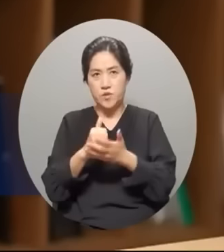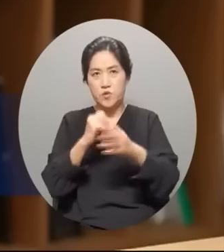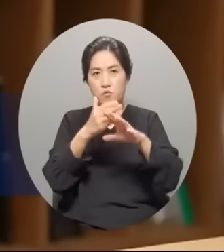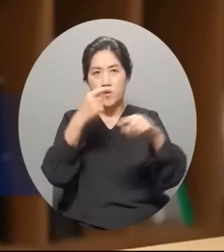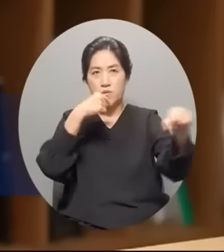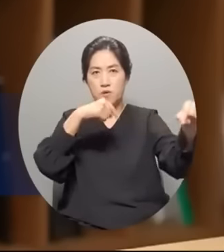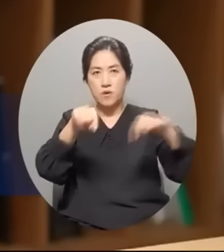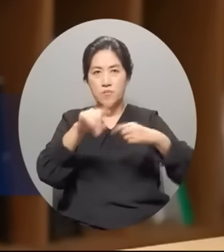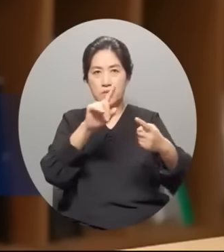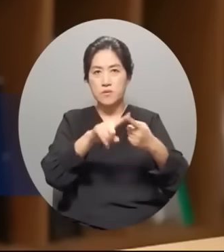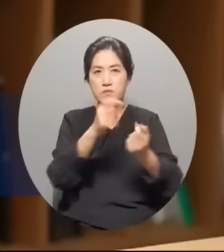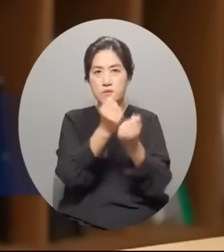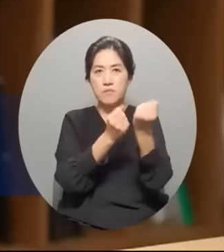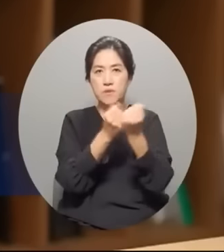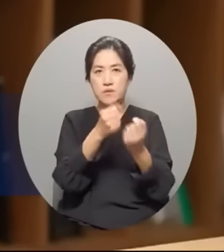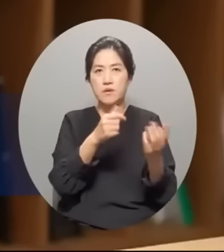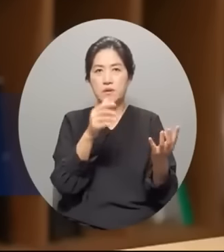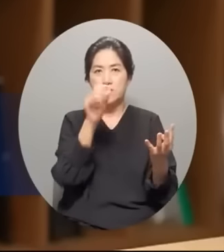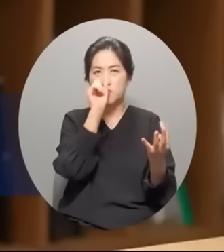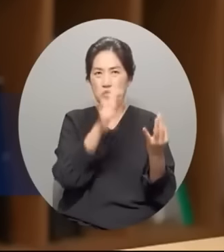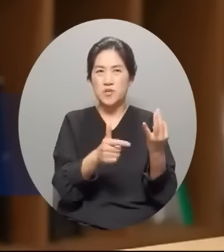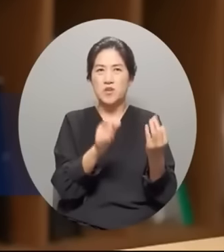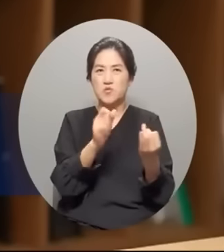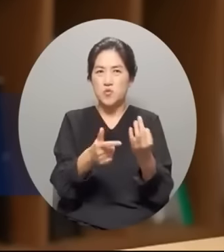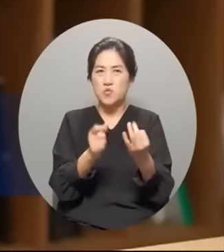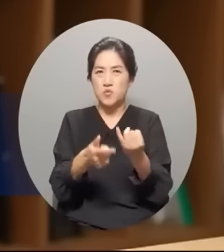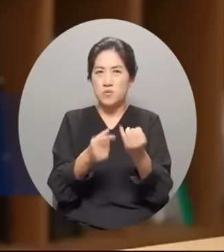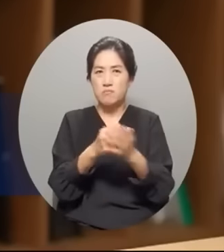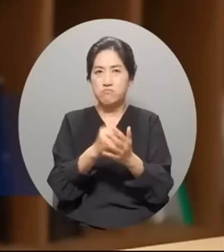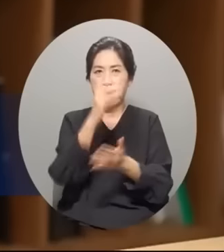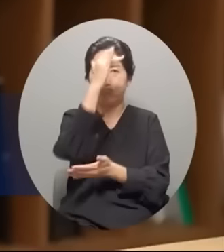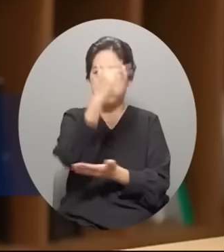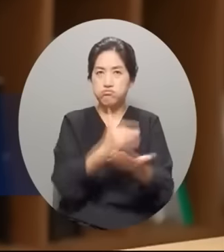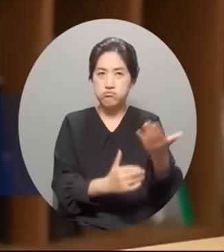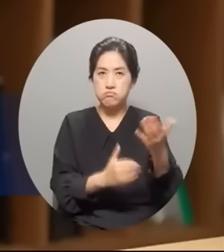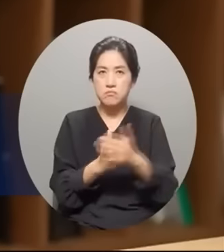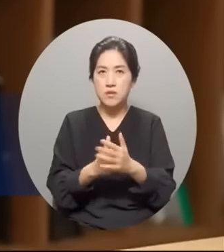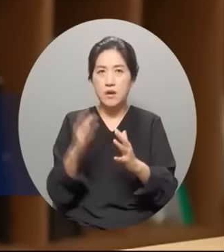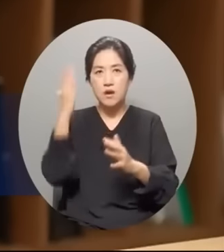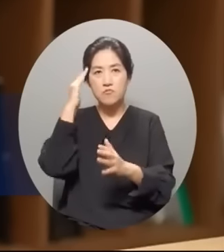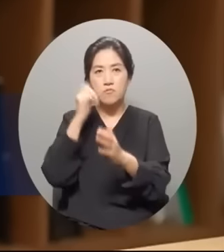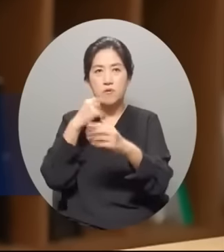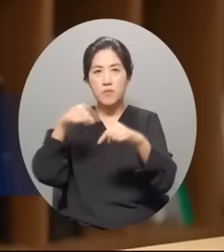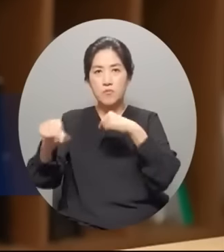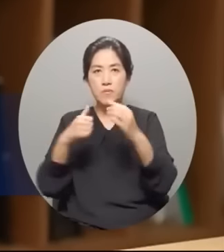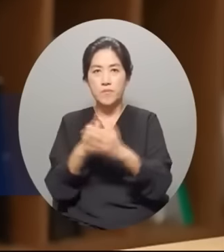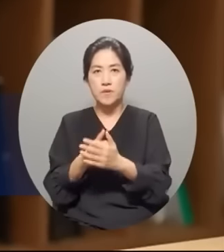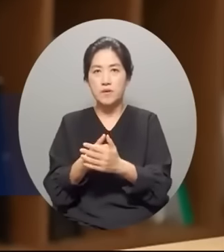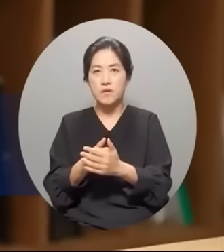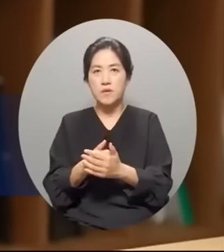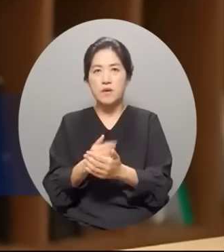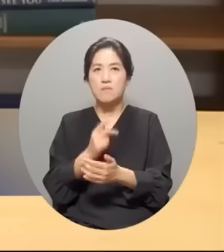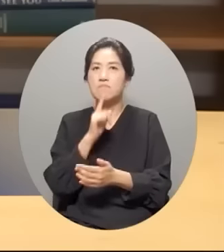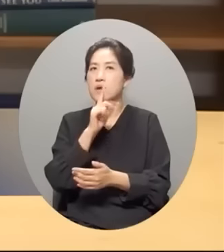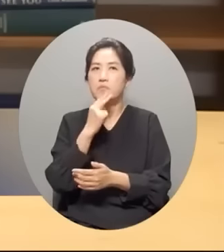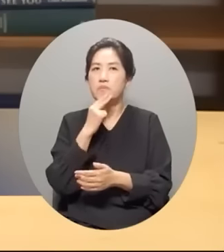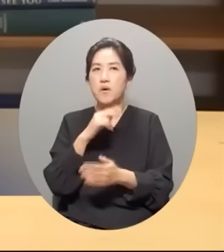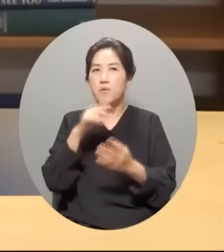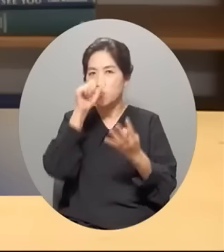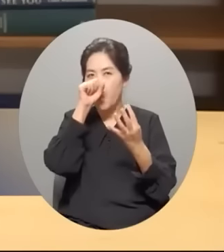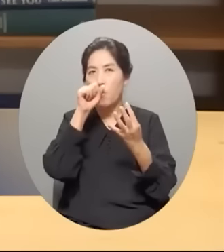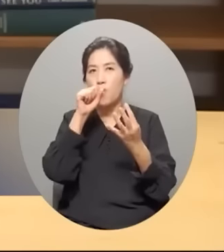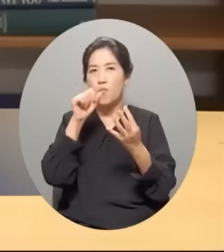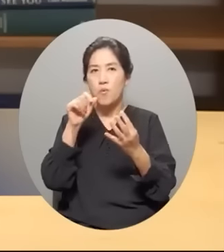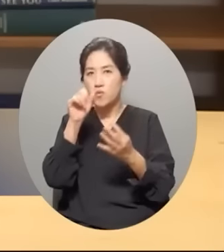감독님에 대해서는 설명할 때 이거는 안 좋고 저건 안 좋고 뭐 이런 얘기를 쫙 해요. 근데 국내 감독님한테 그런 게 아예 없어요. 뭐가